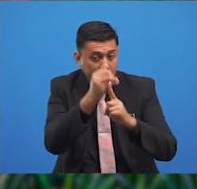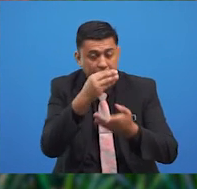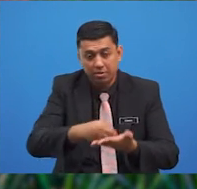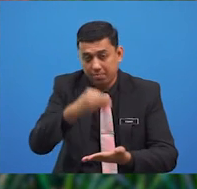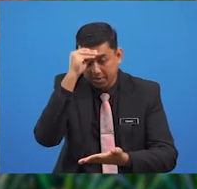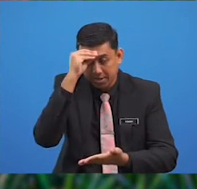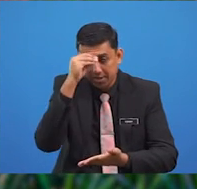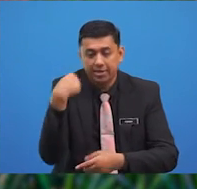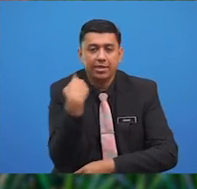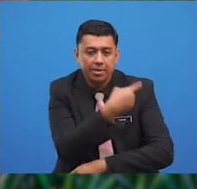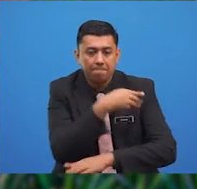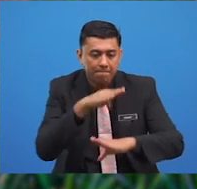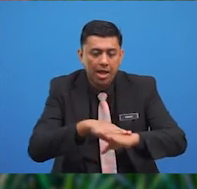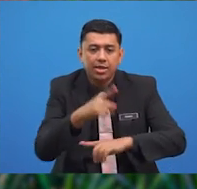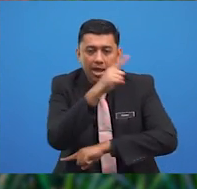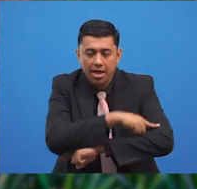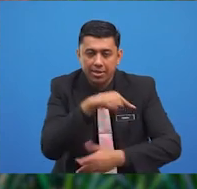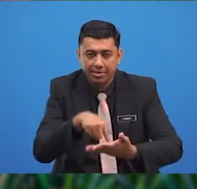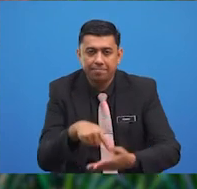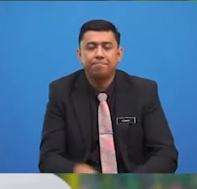objektif pembelajaran kita pada hari ini.